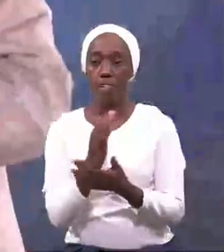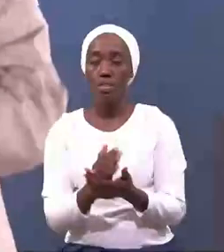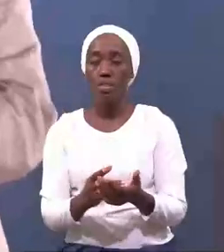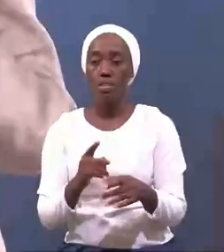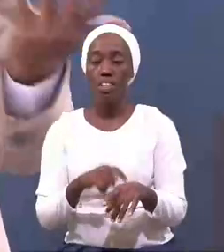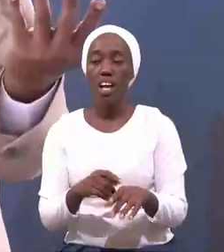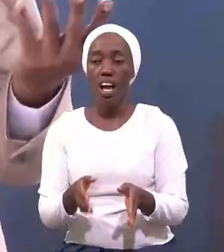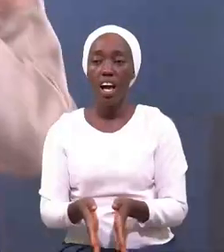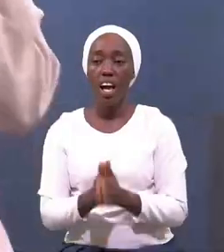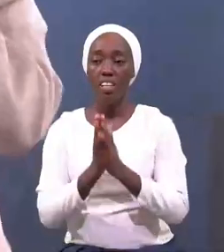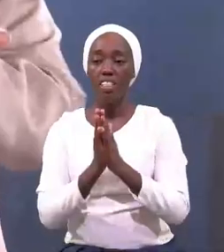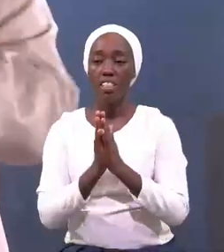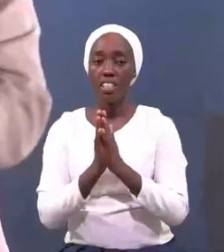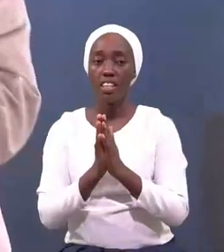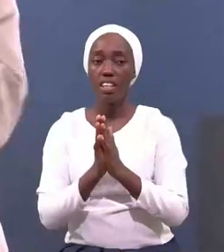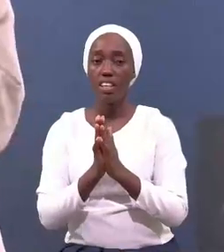Une fois, on m'a posé la question.